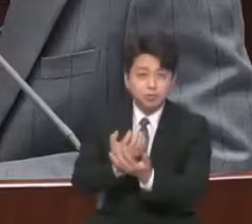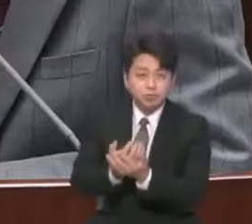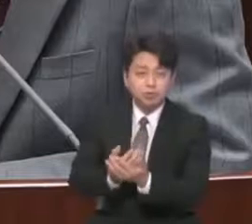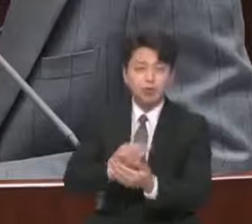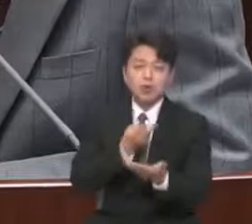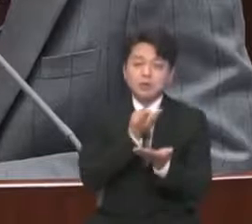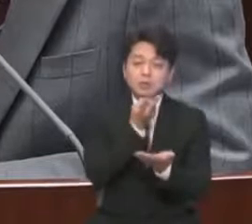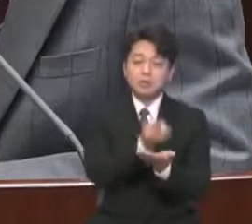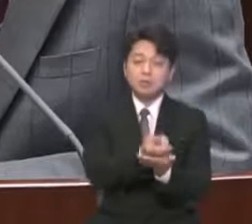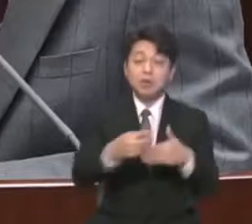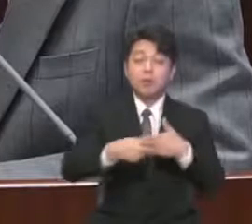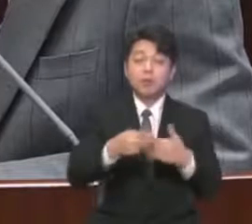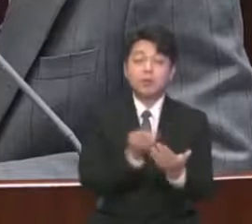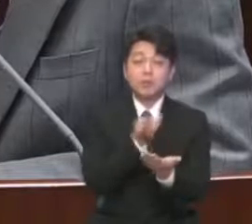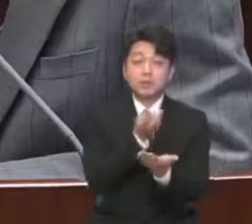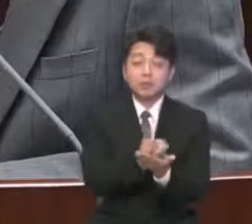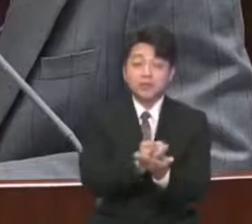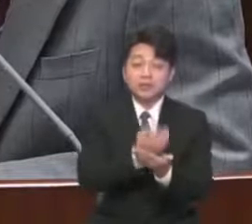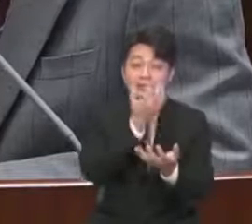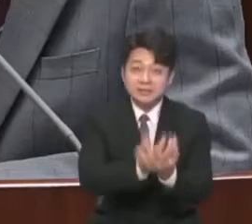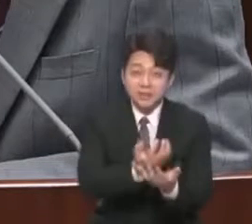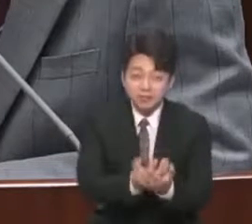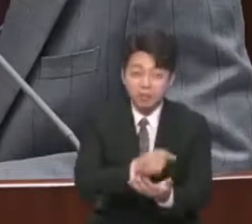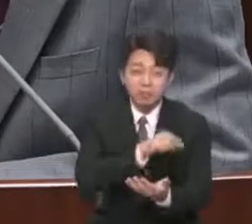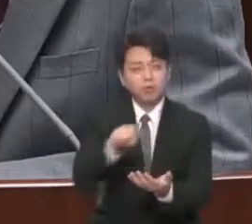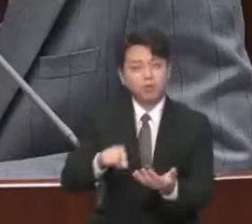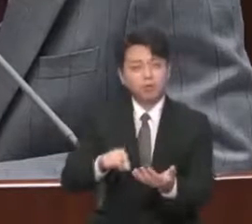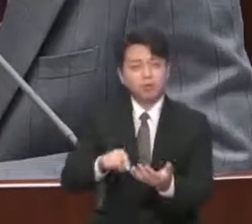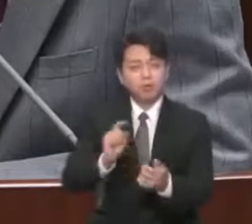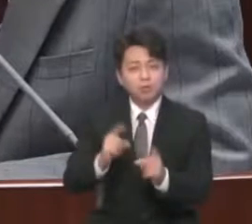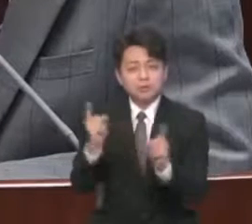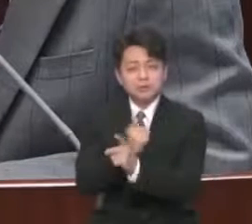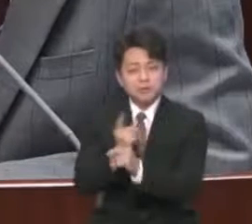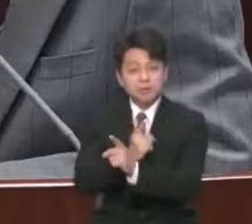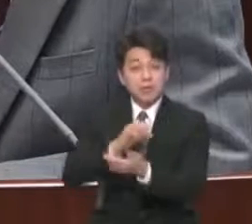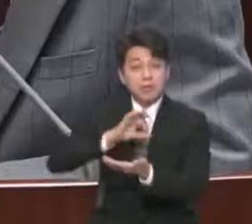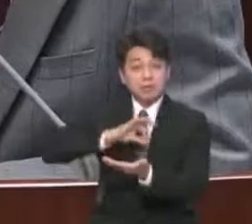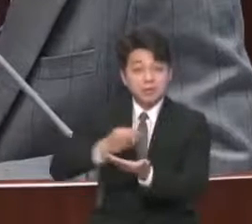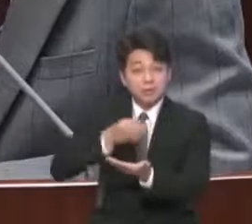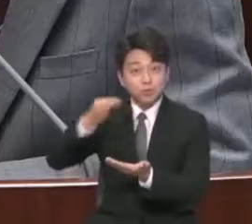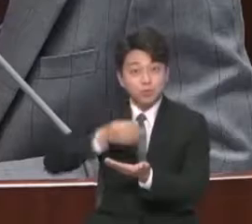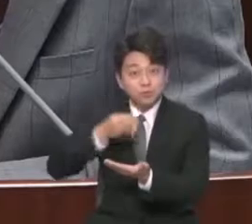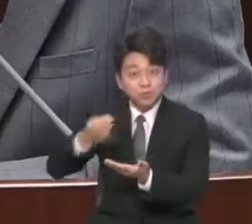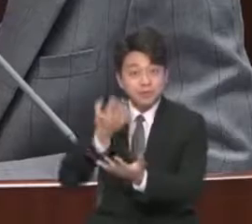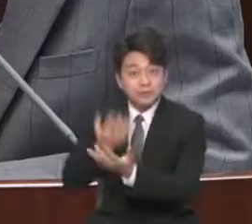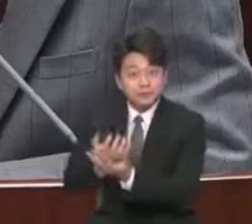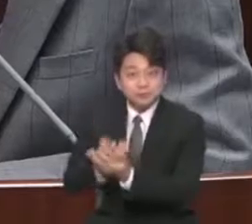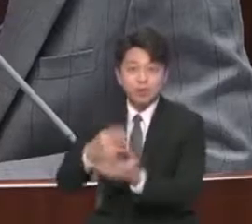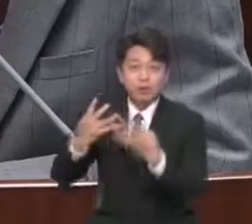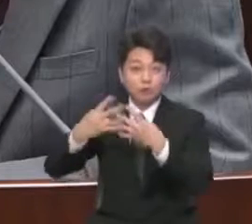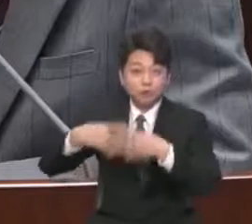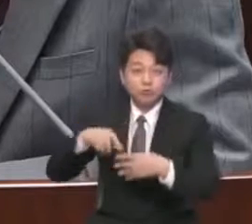기록이라든지 진단서라든지 또 예를 들어서 치료비 명세서라든지 다양한 그런 입증